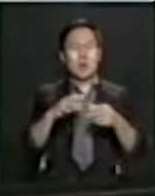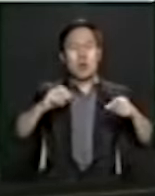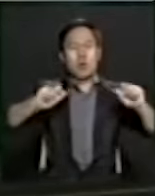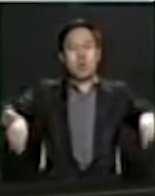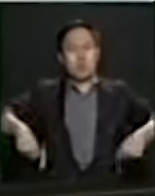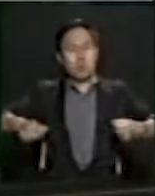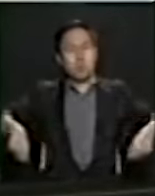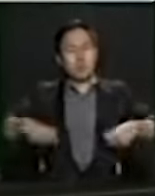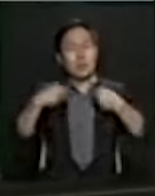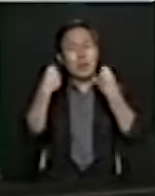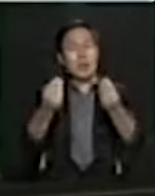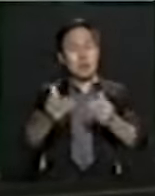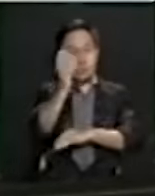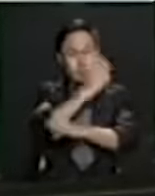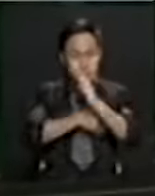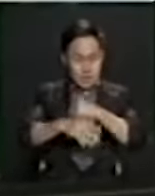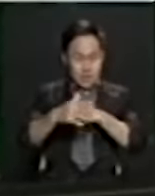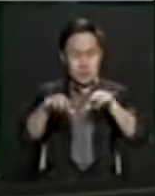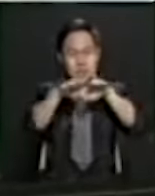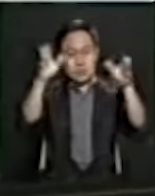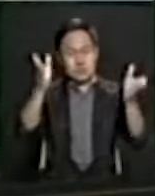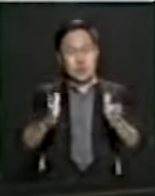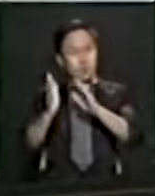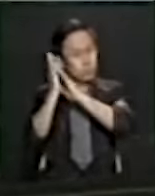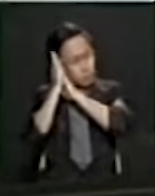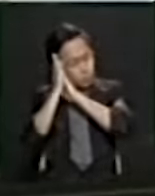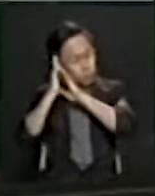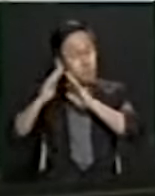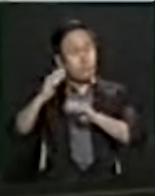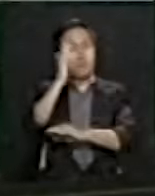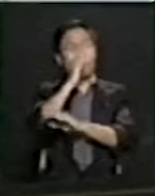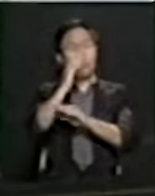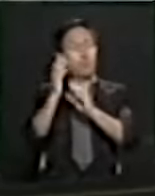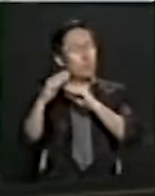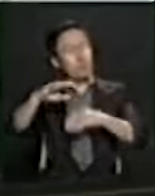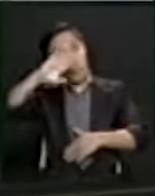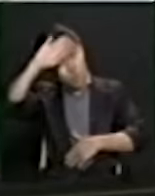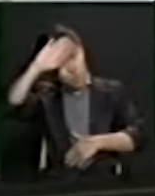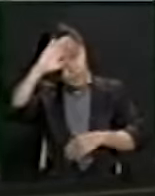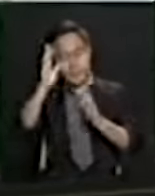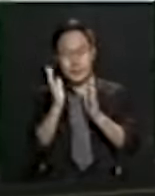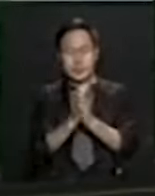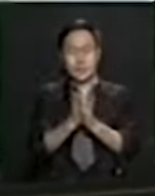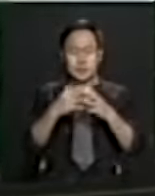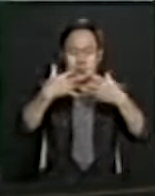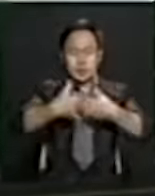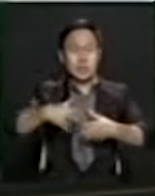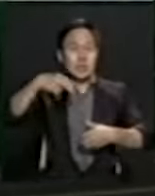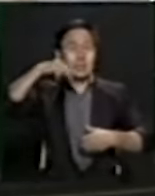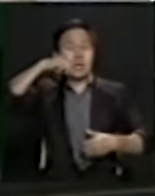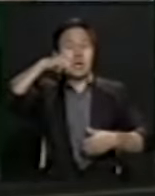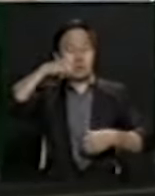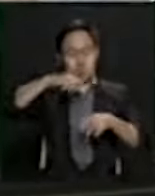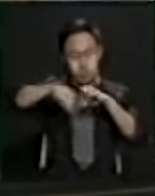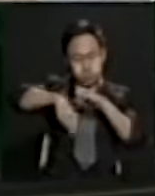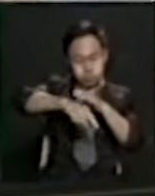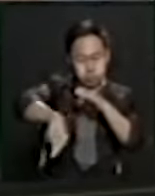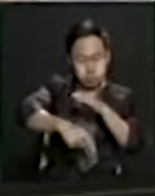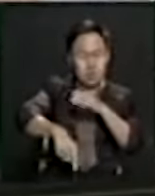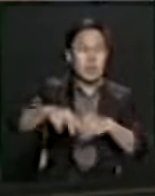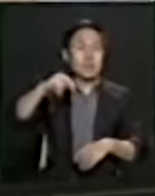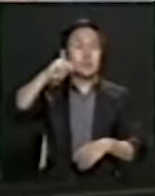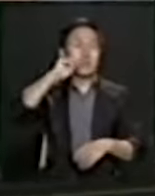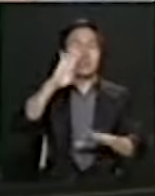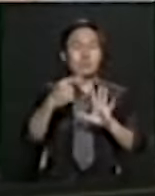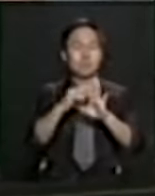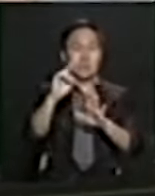นพิการเตียงคนไข้ เราเห็นบ่อย ๆการให้เครื่องกรองน้ำเจาะน้ำบาดาลเ